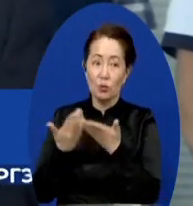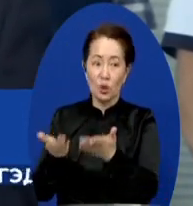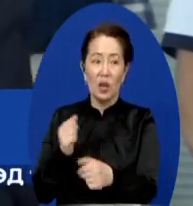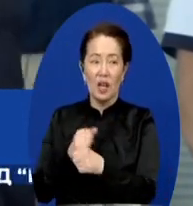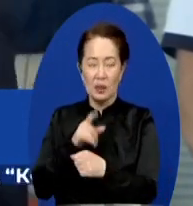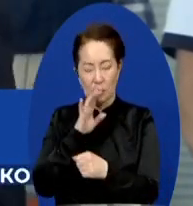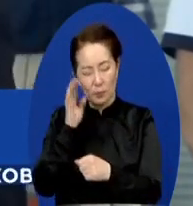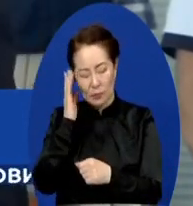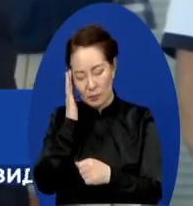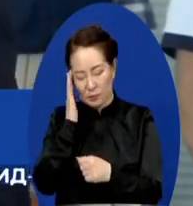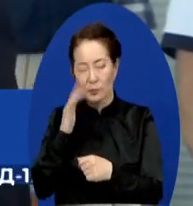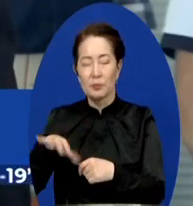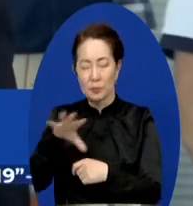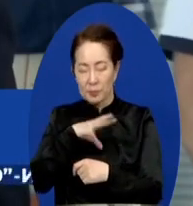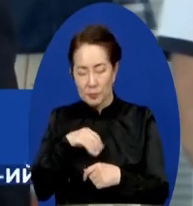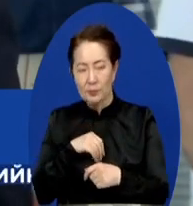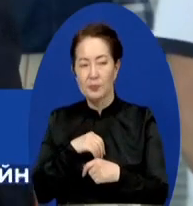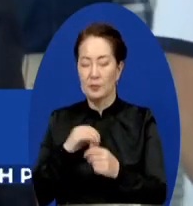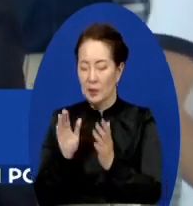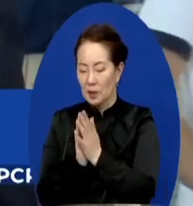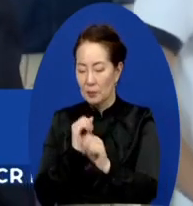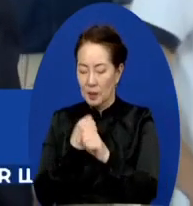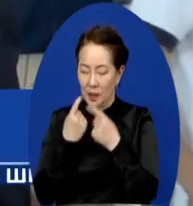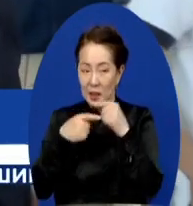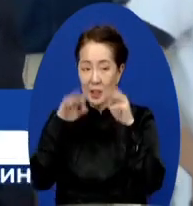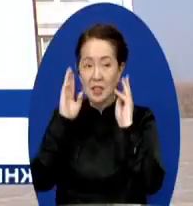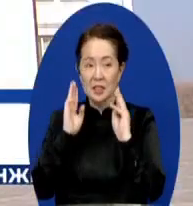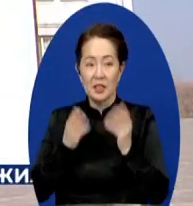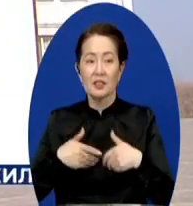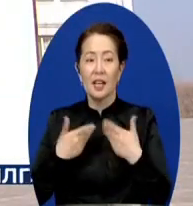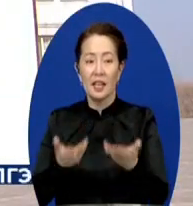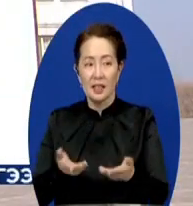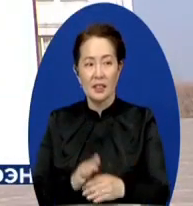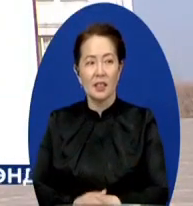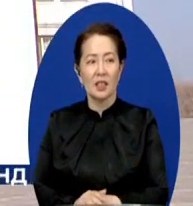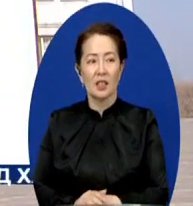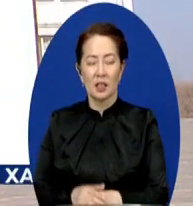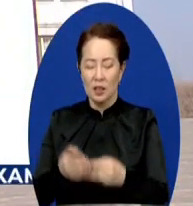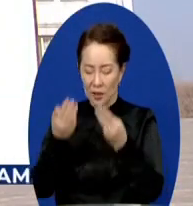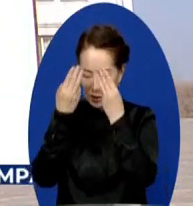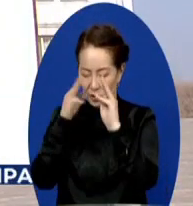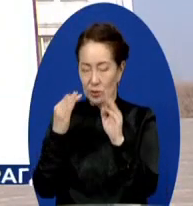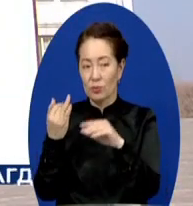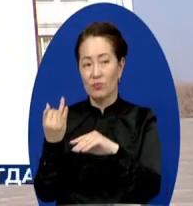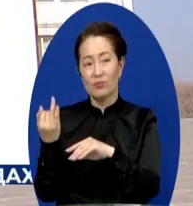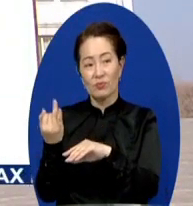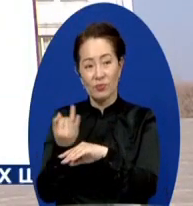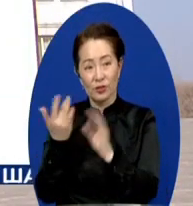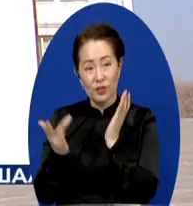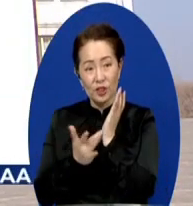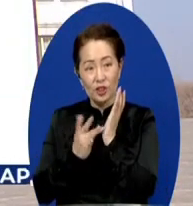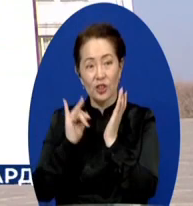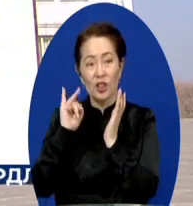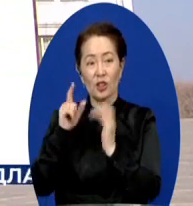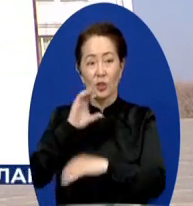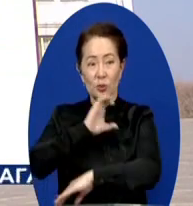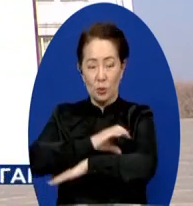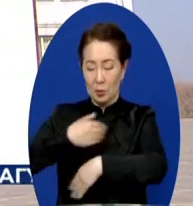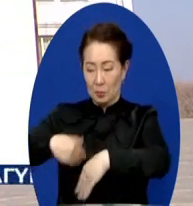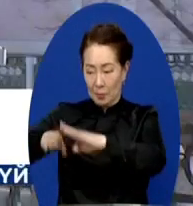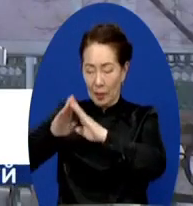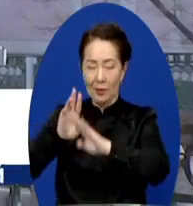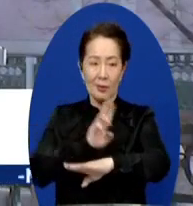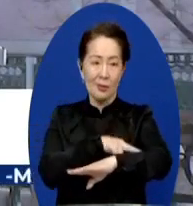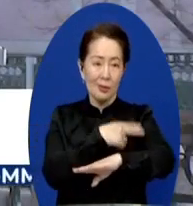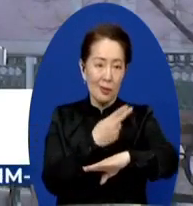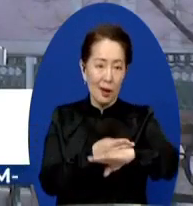бас хангаж ажиллахаар гэдэг хүн бас хамтарч шийдвэр гаргаж байгаа. Шинжлэх ухааны технологийн сургуулийг Өмнөгов аймагт байгуулахаас гадна Дархан